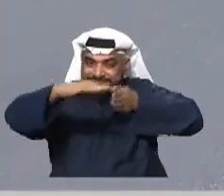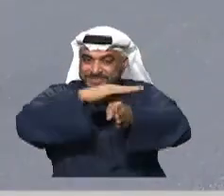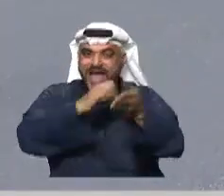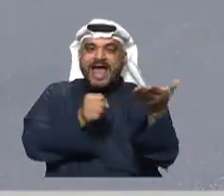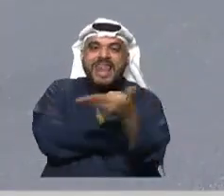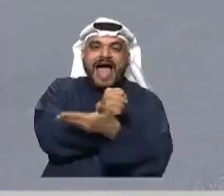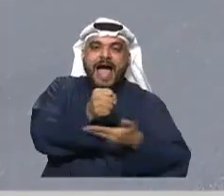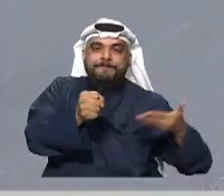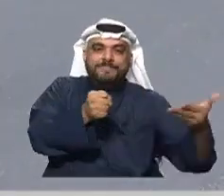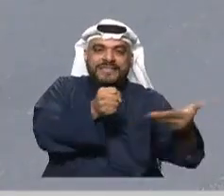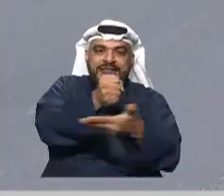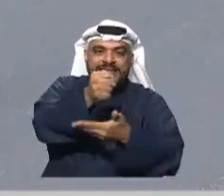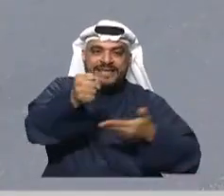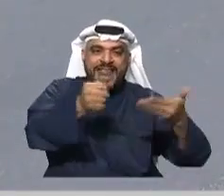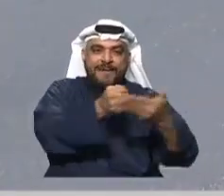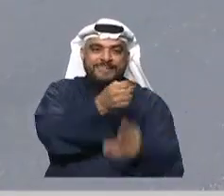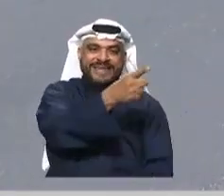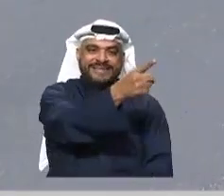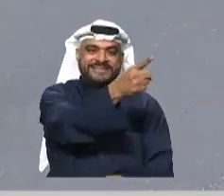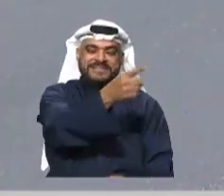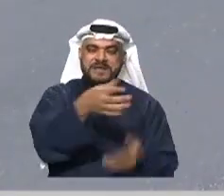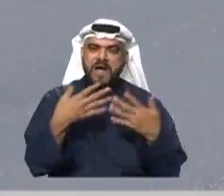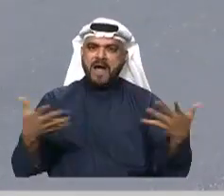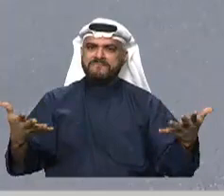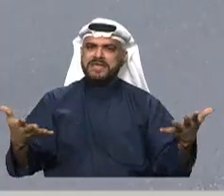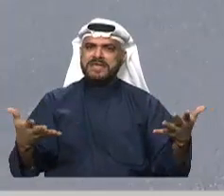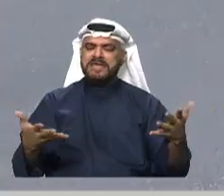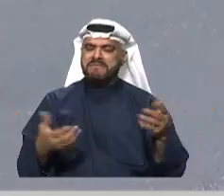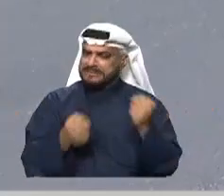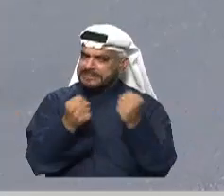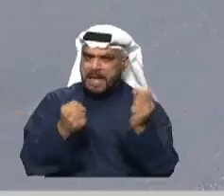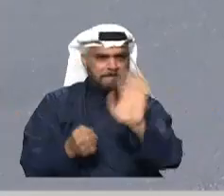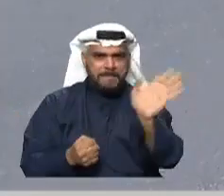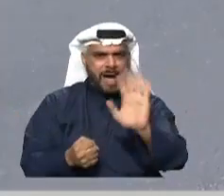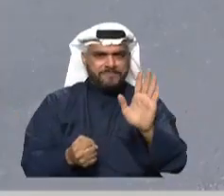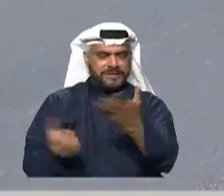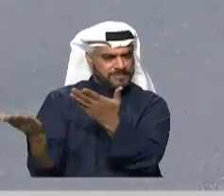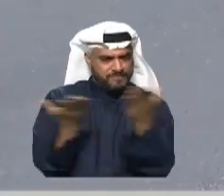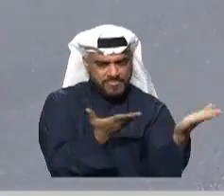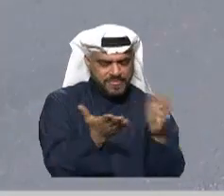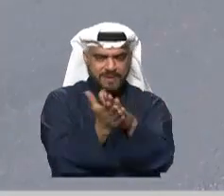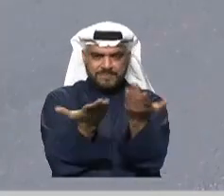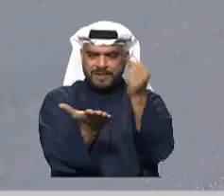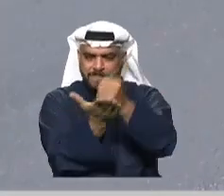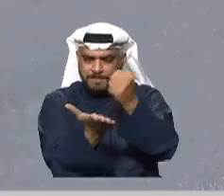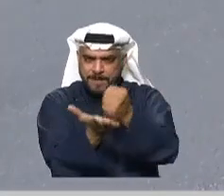الإجراءات الرامية لدخول الجماهير الكويتية والخليجية